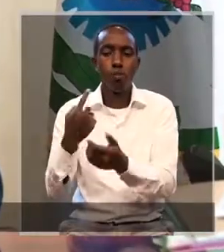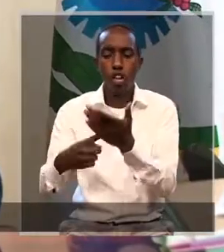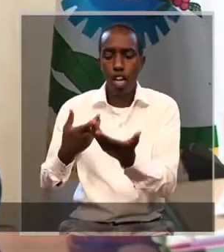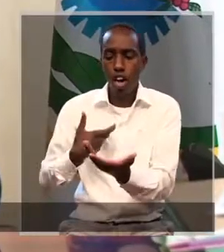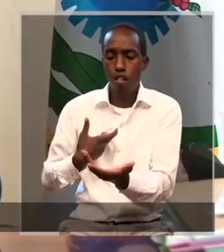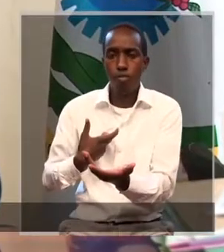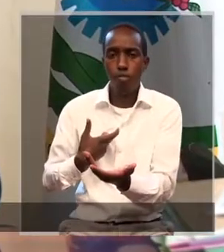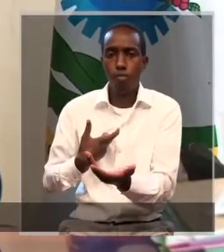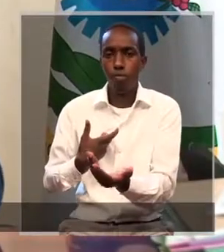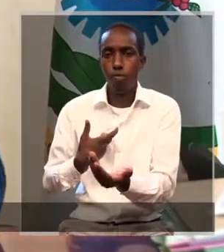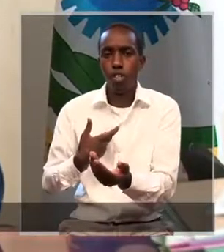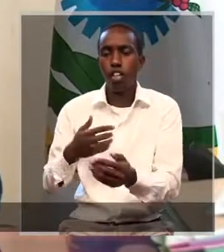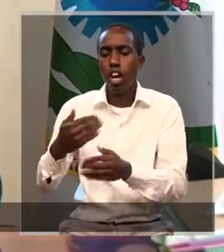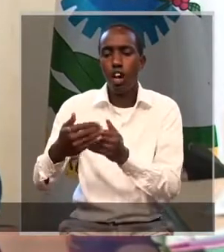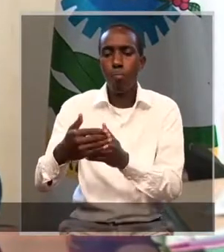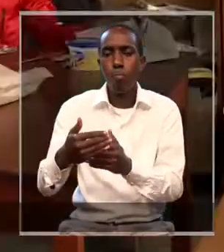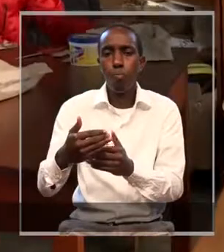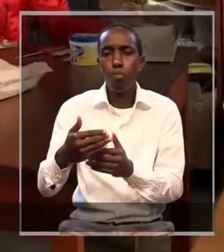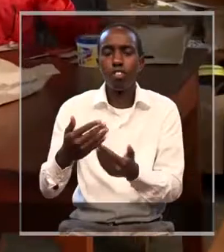ngaho muri neighborhood.